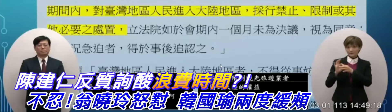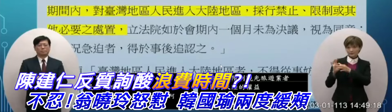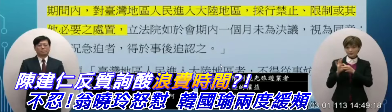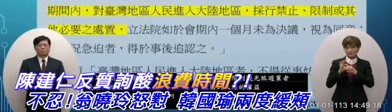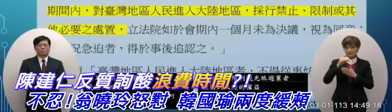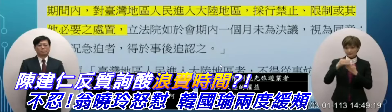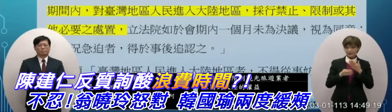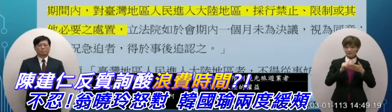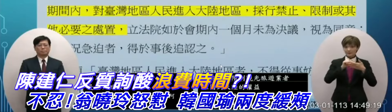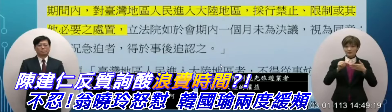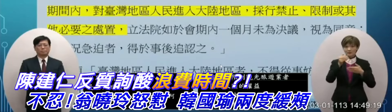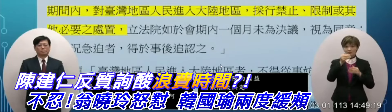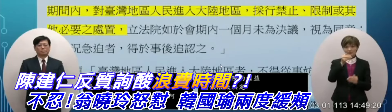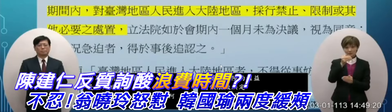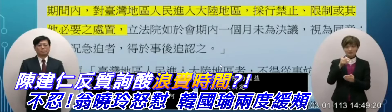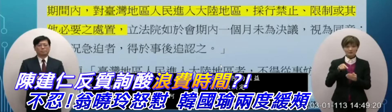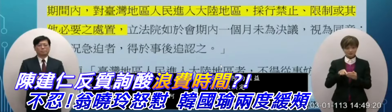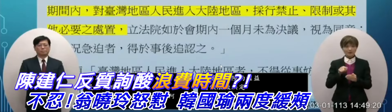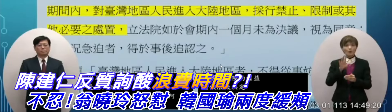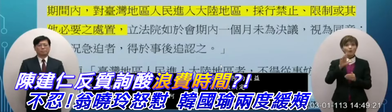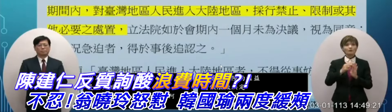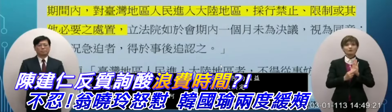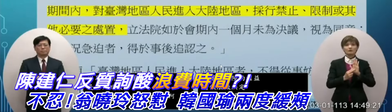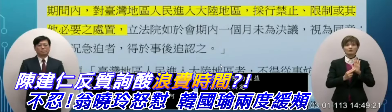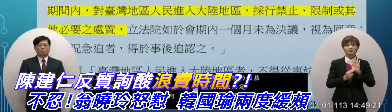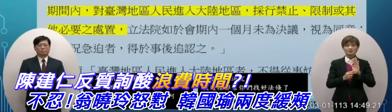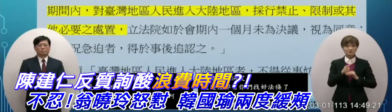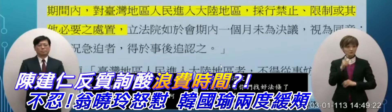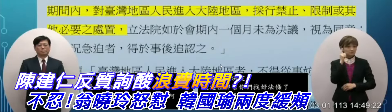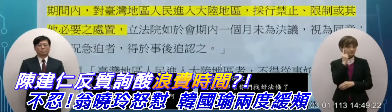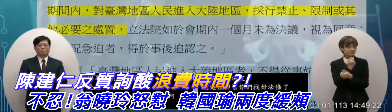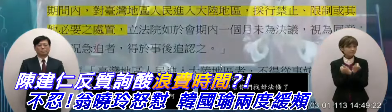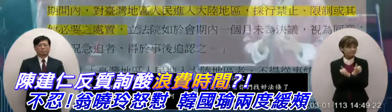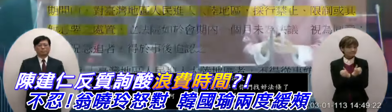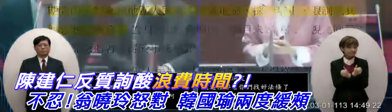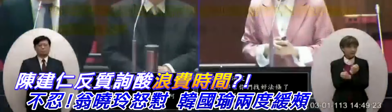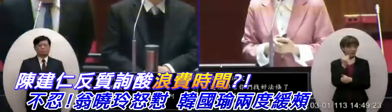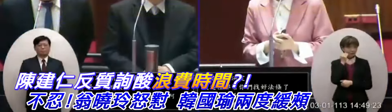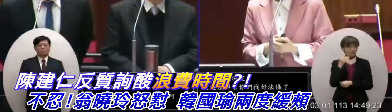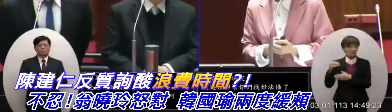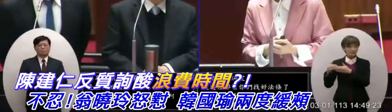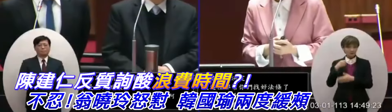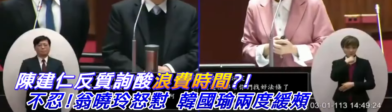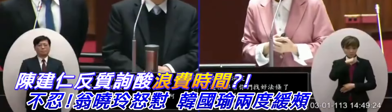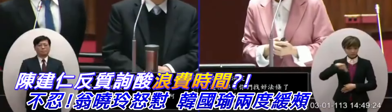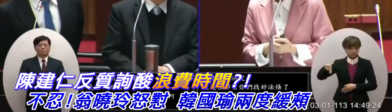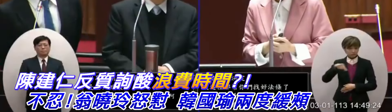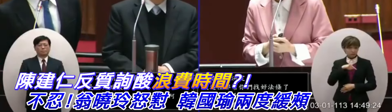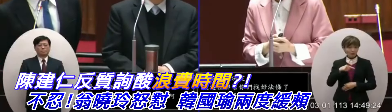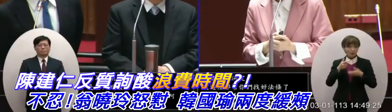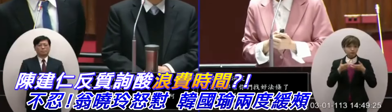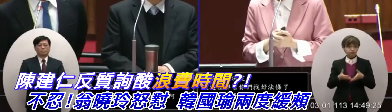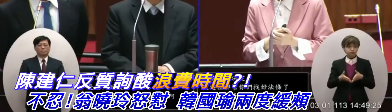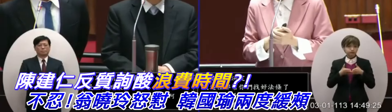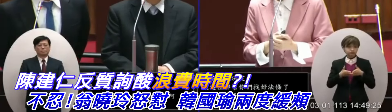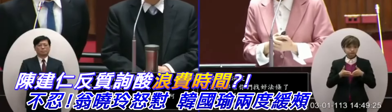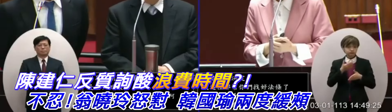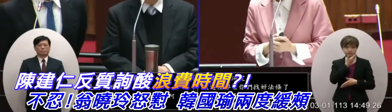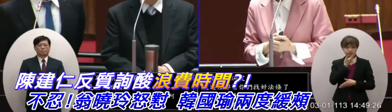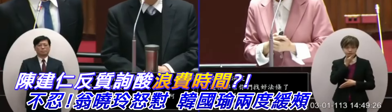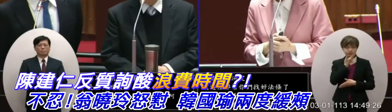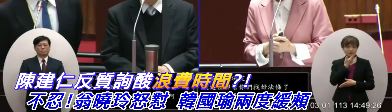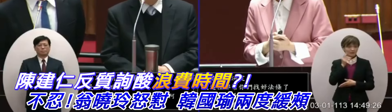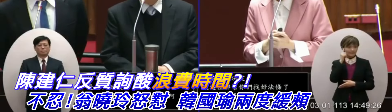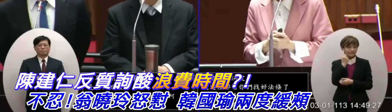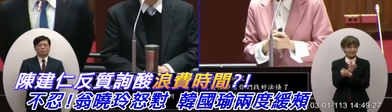对不对？你如果说你因为考虑到两岸的这个重大利益等等的，你要对海外